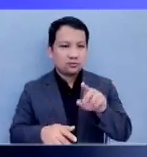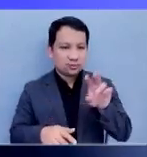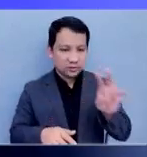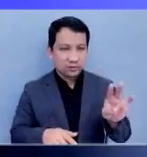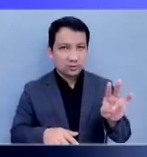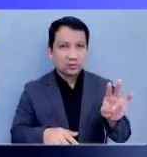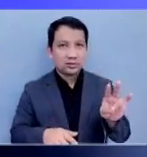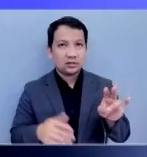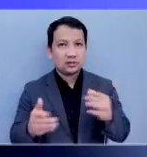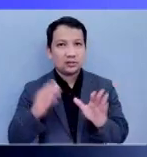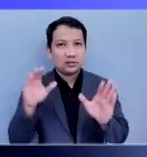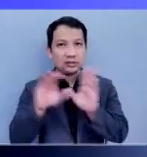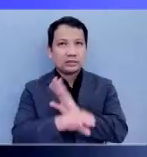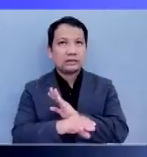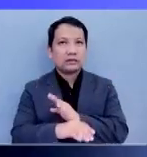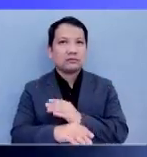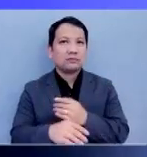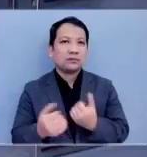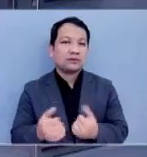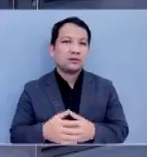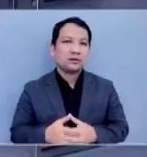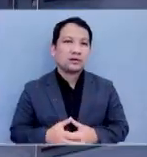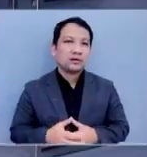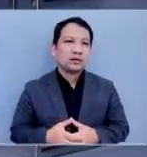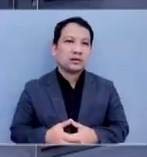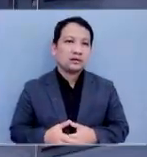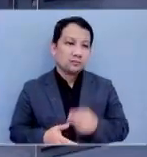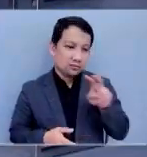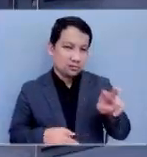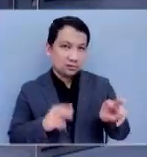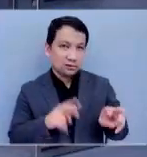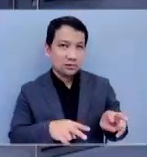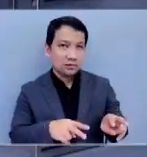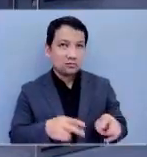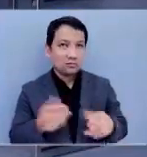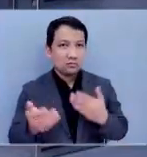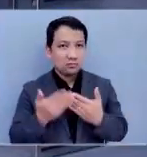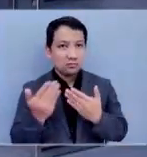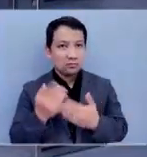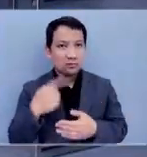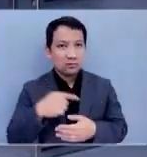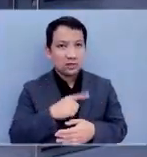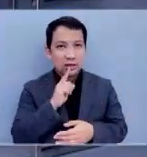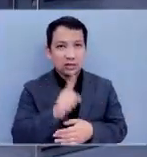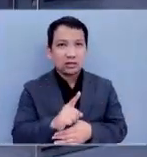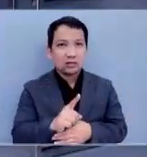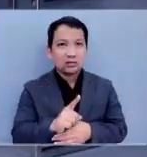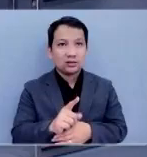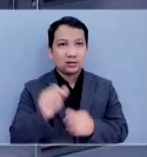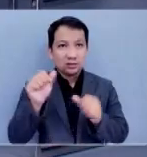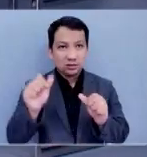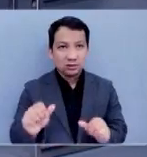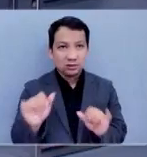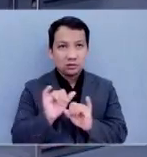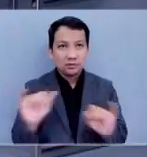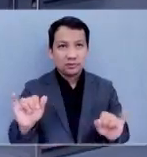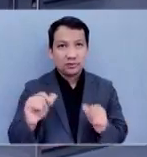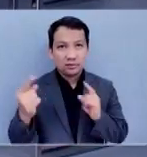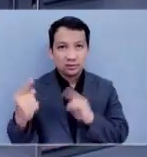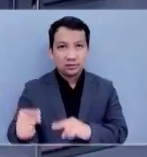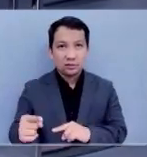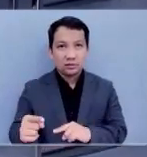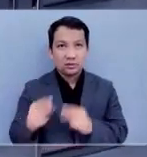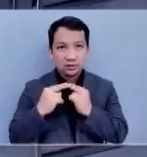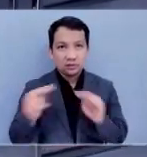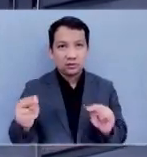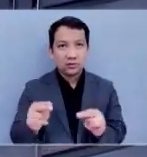117. It's a crime eh. Oo, kapag nakita natin, dahil napapadalas na nga sa ating mga headlines, yung ganitong pangyayari, ibalita nyo na